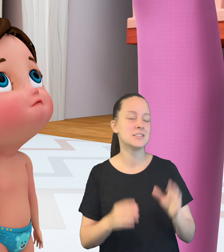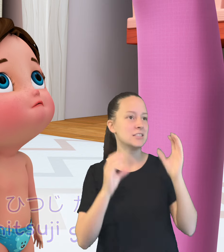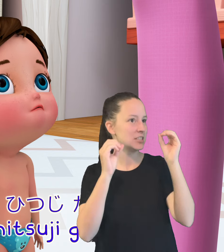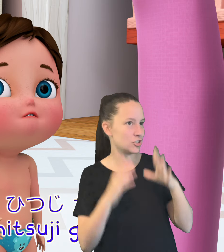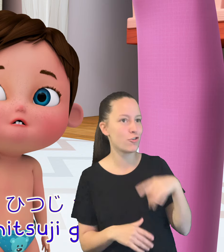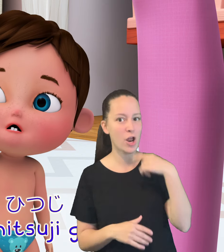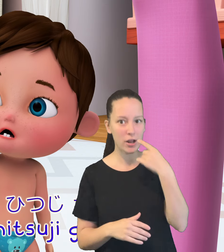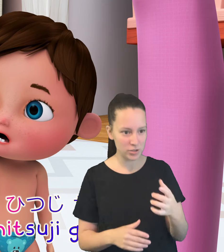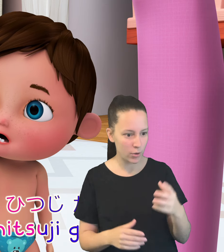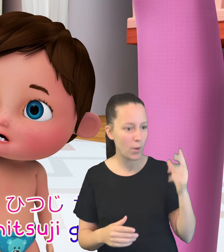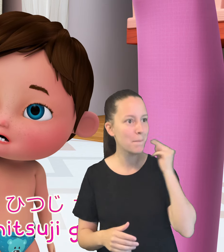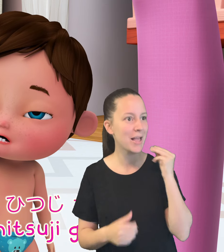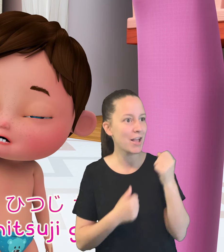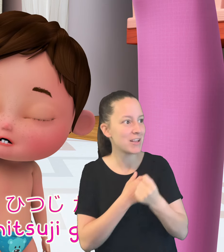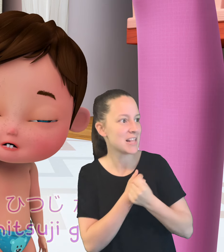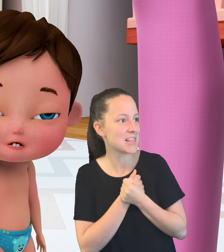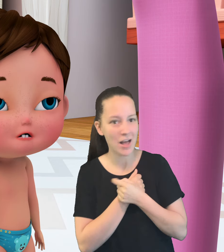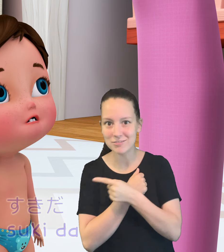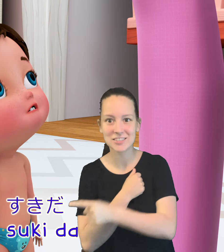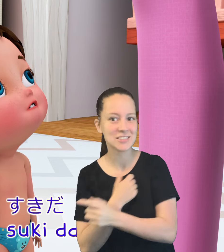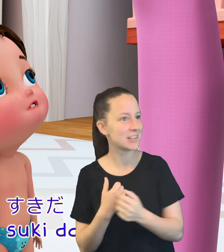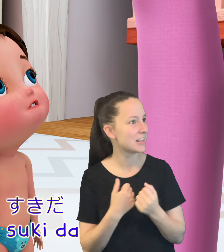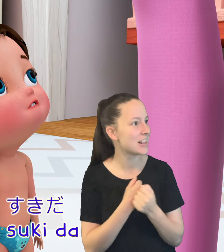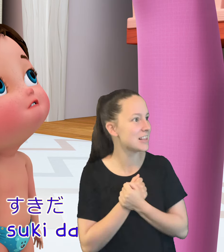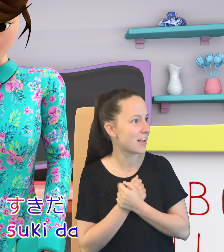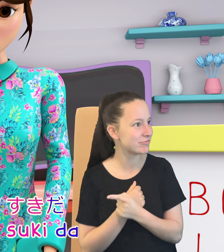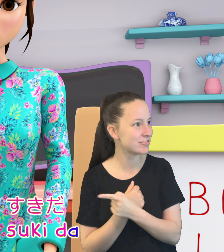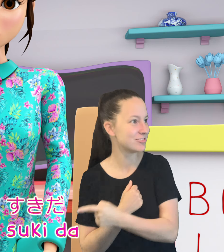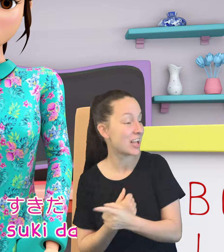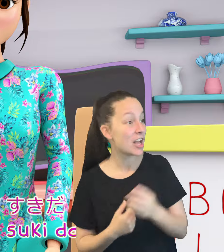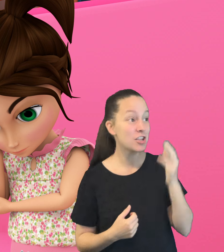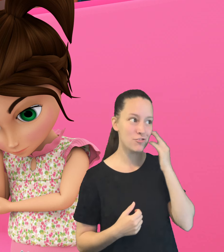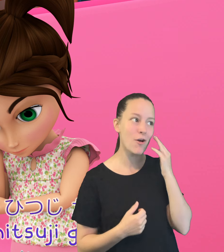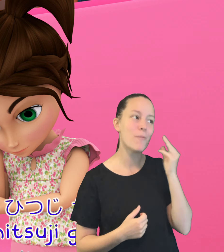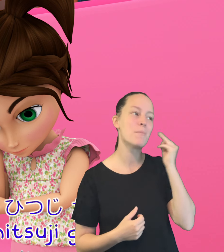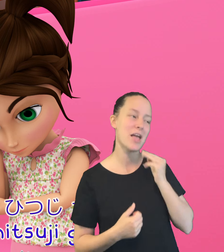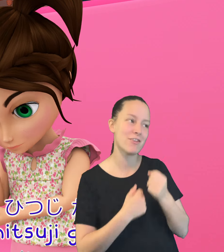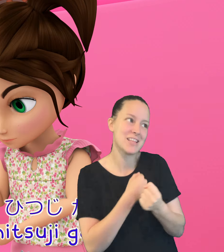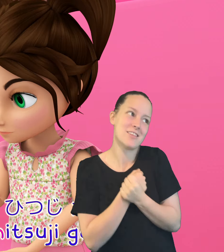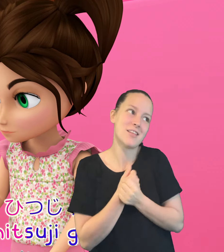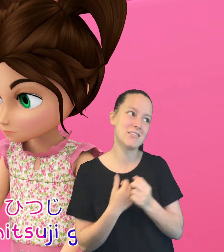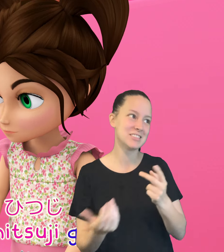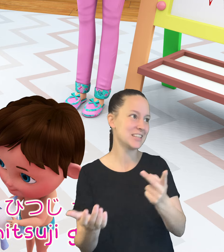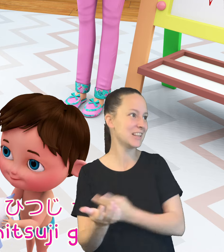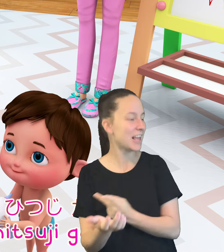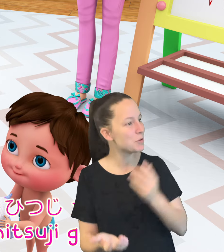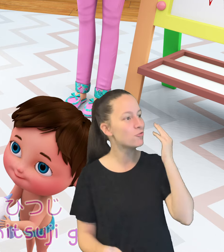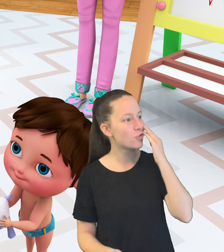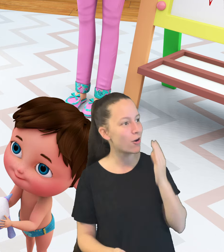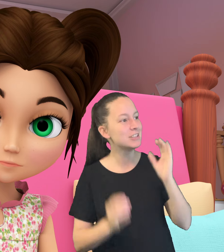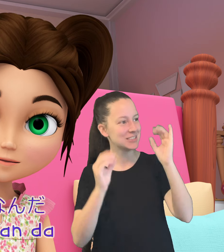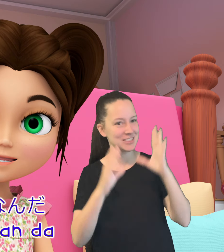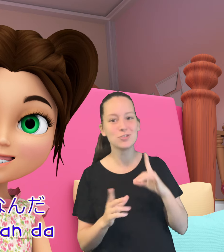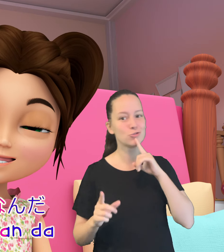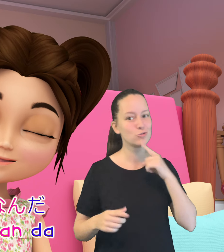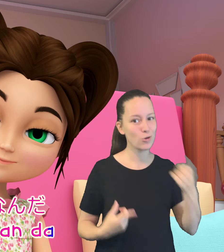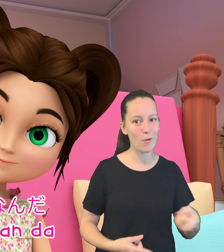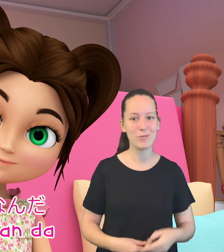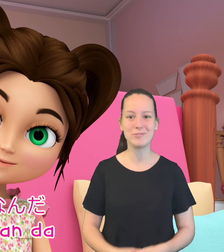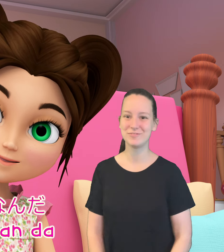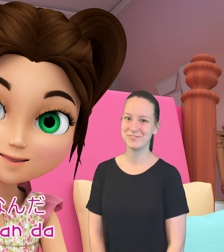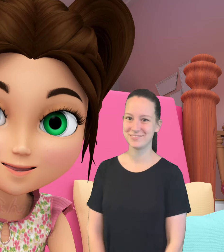たメリは羊が好きだ好きだメリは羊が